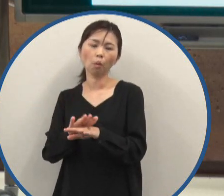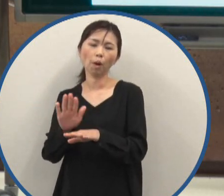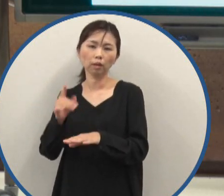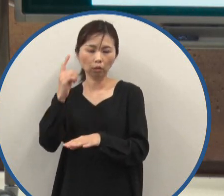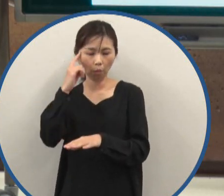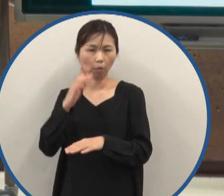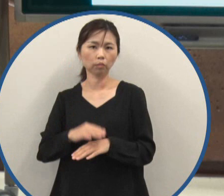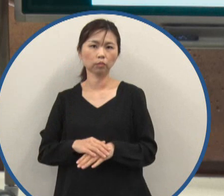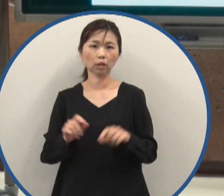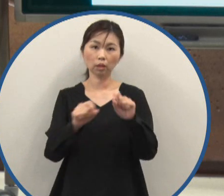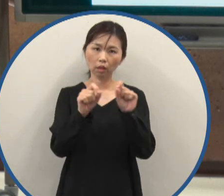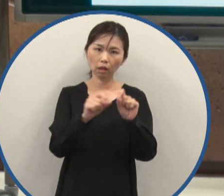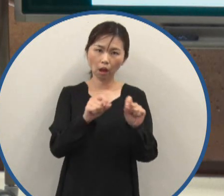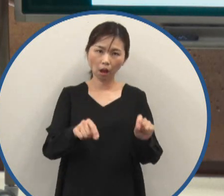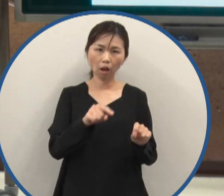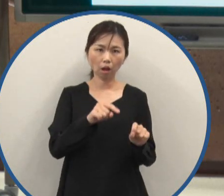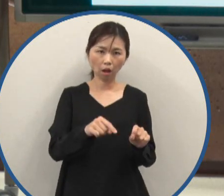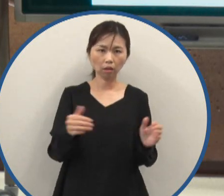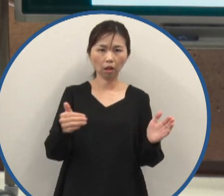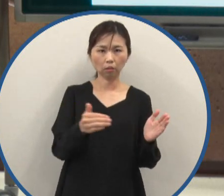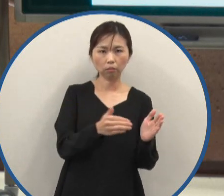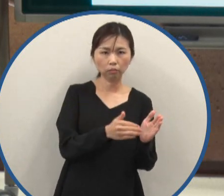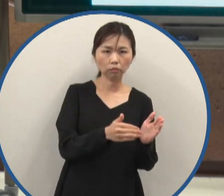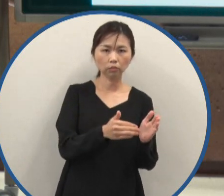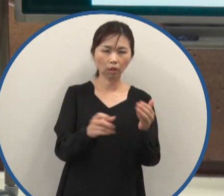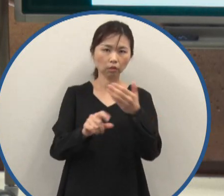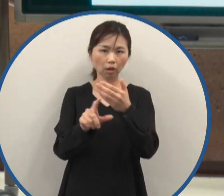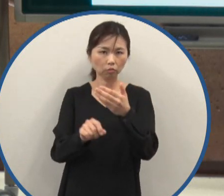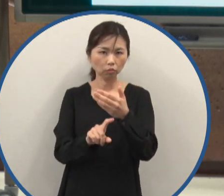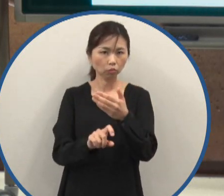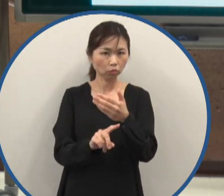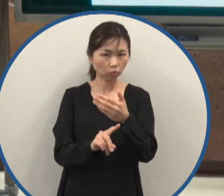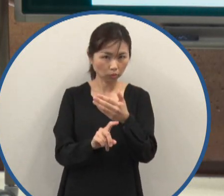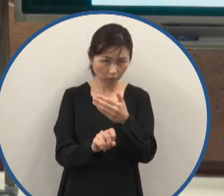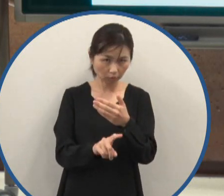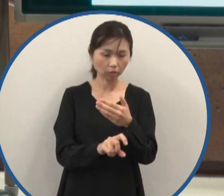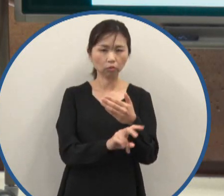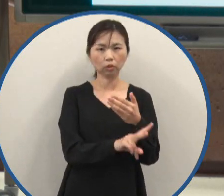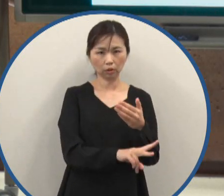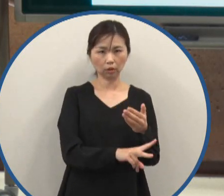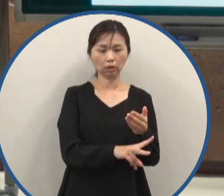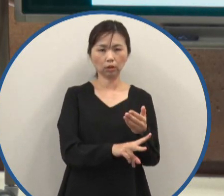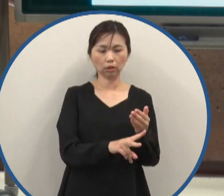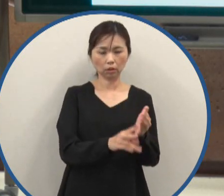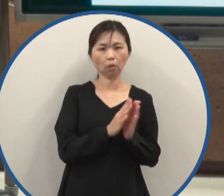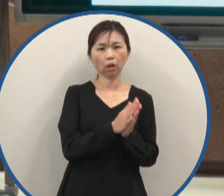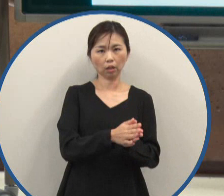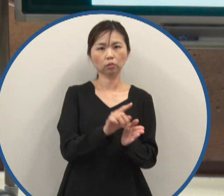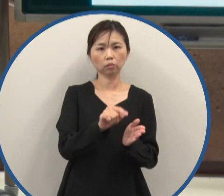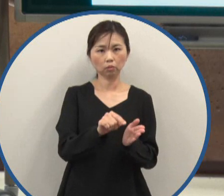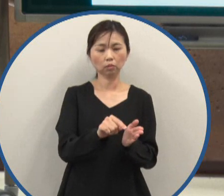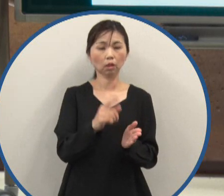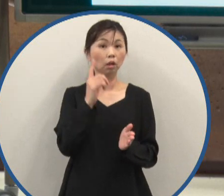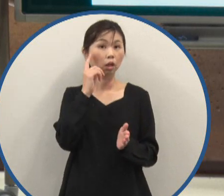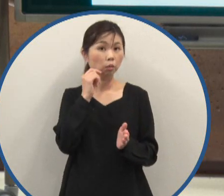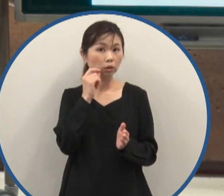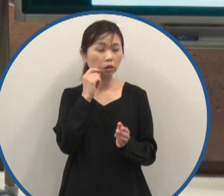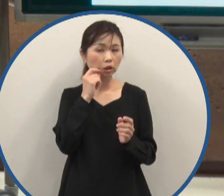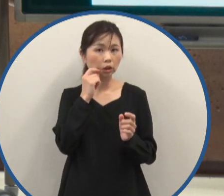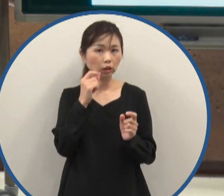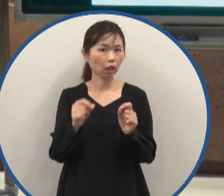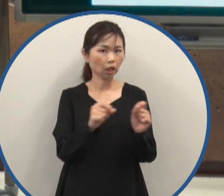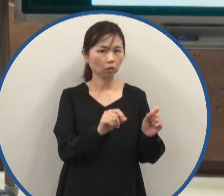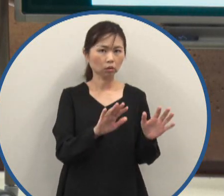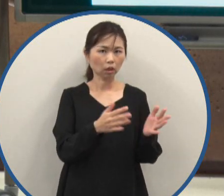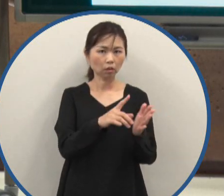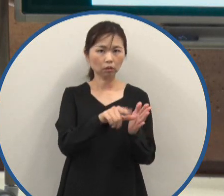結果的に最終盤のこの段階で、まあ、要請すると。でもし、緊急事態が延長されなければです